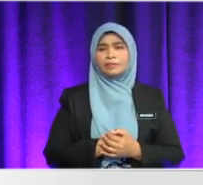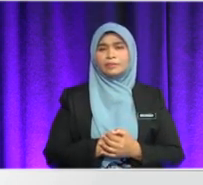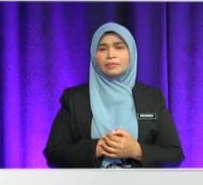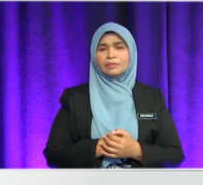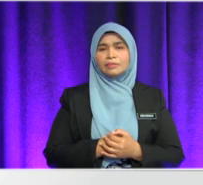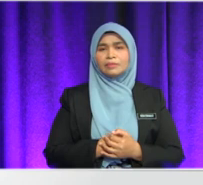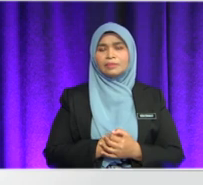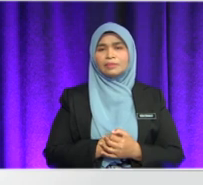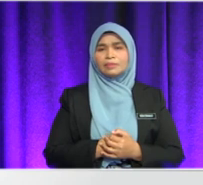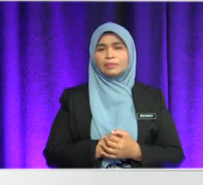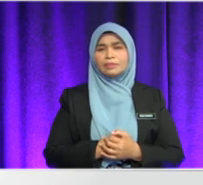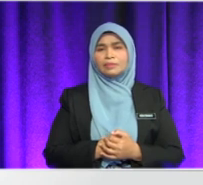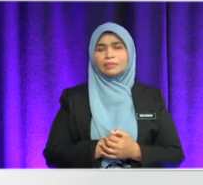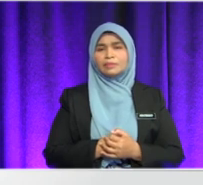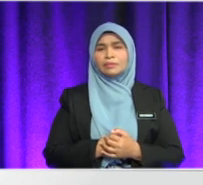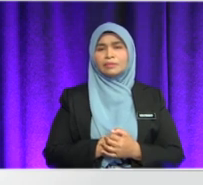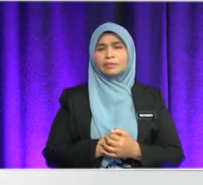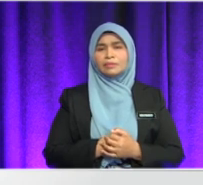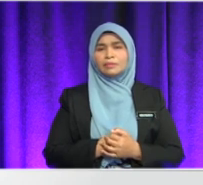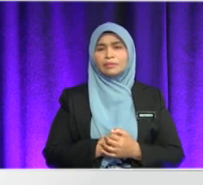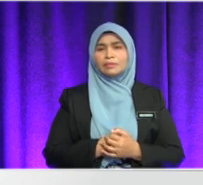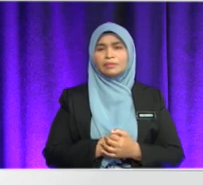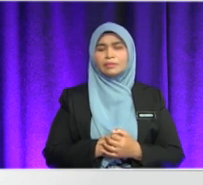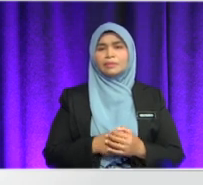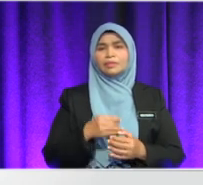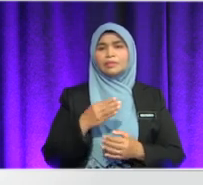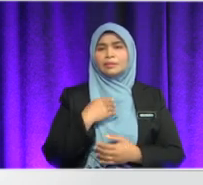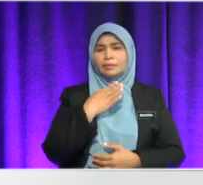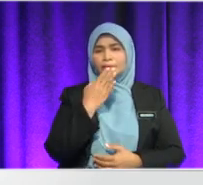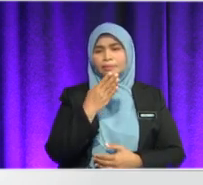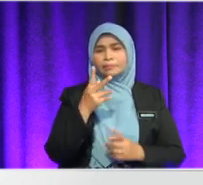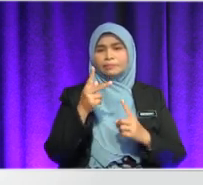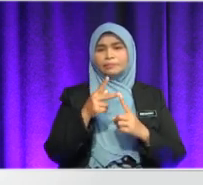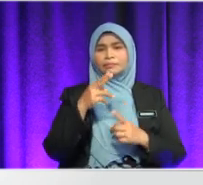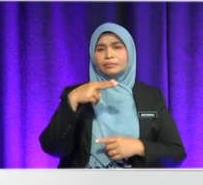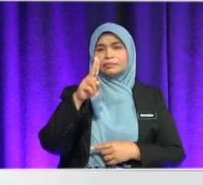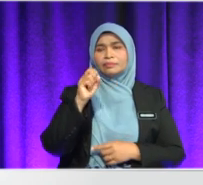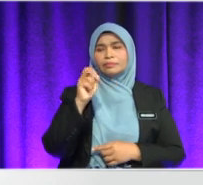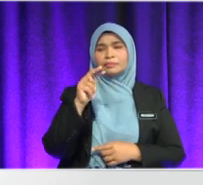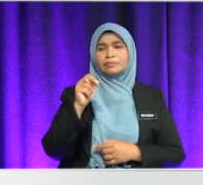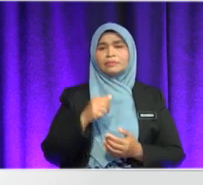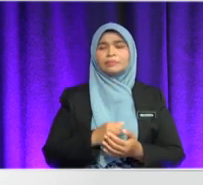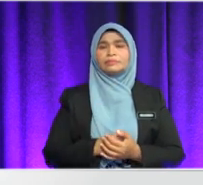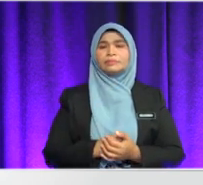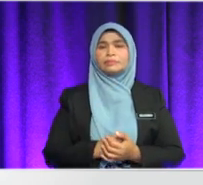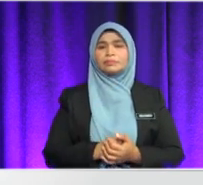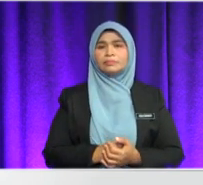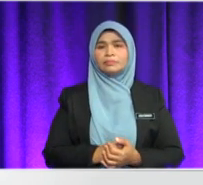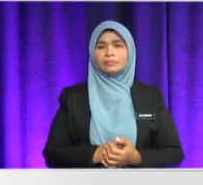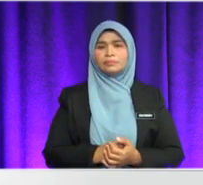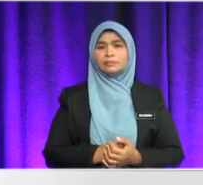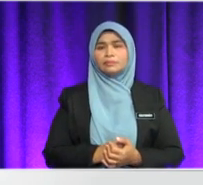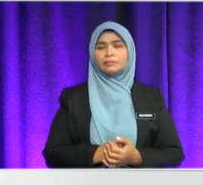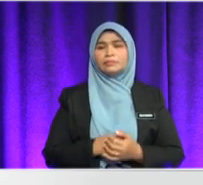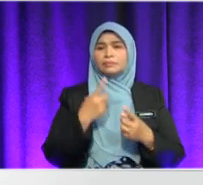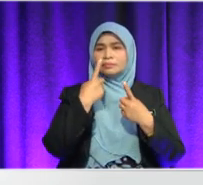seni sampai sekarang Oke terima kasih Husna jawabannya sangat-sangat